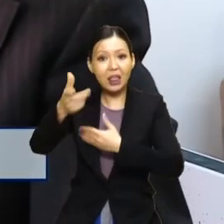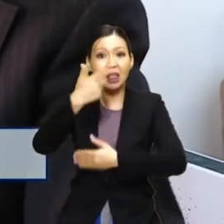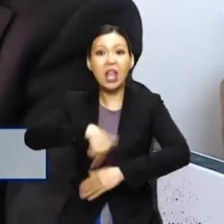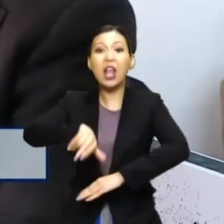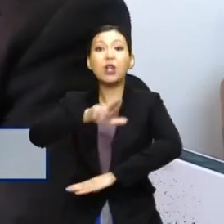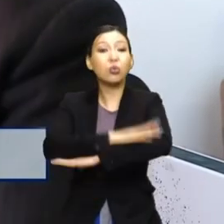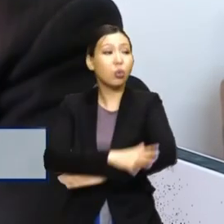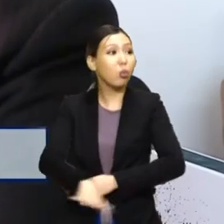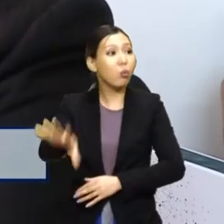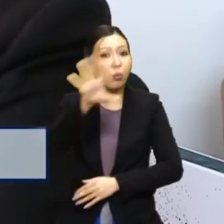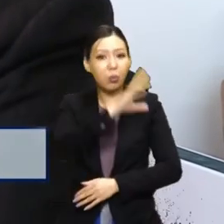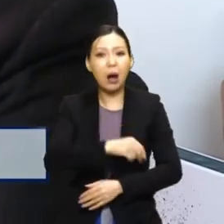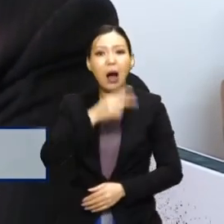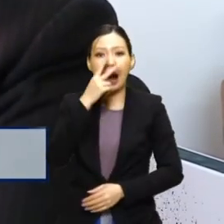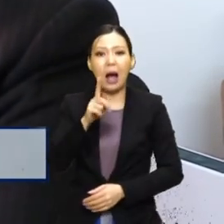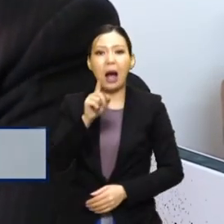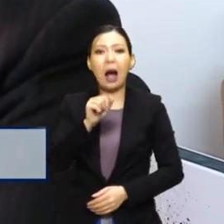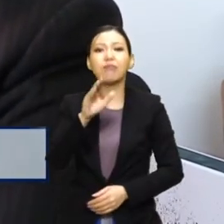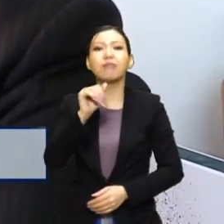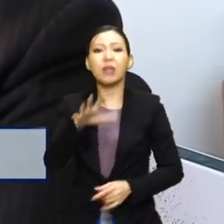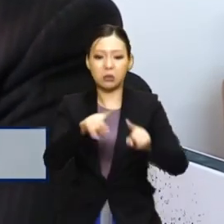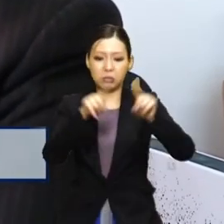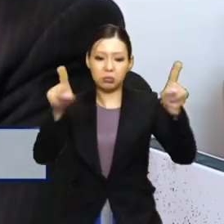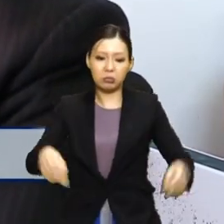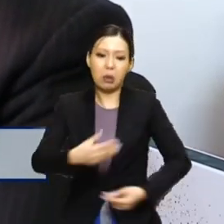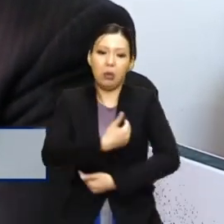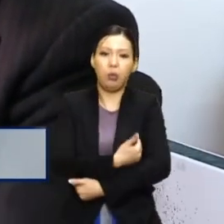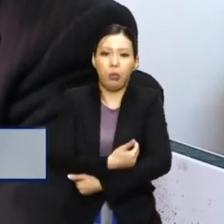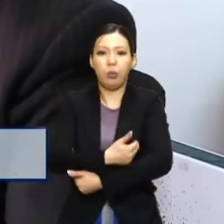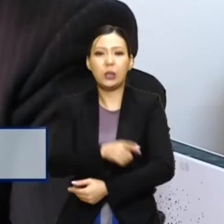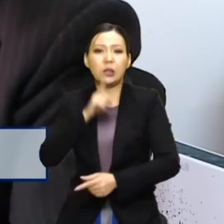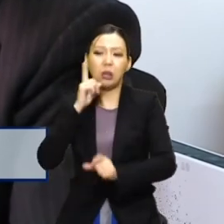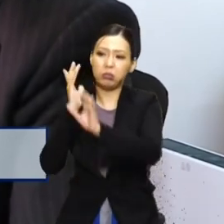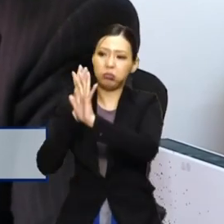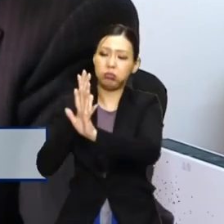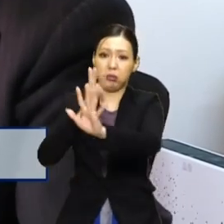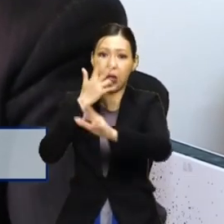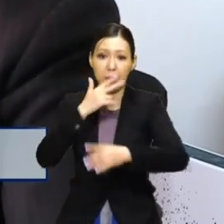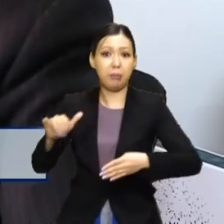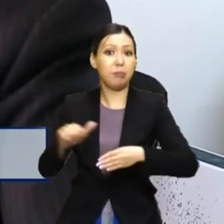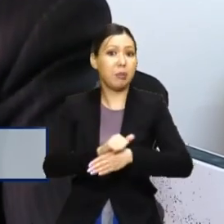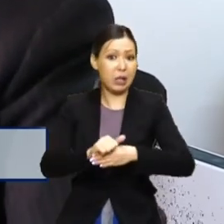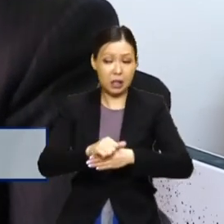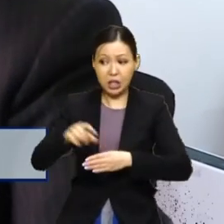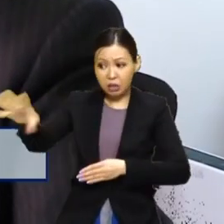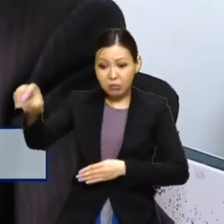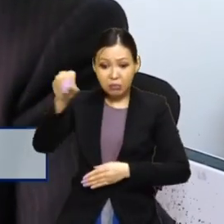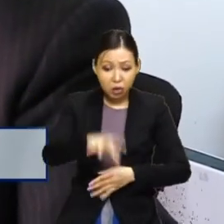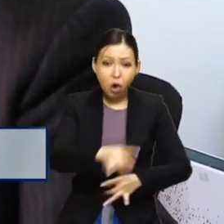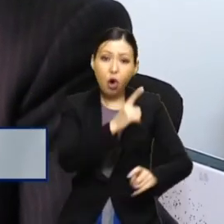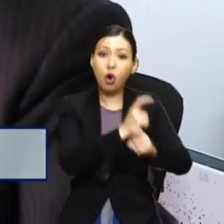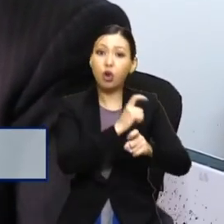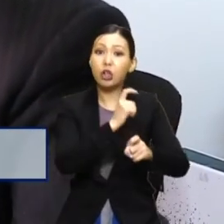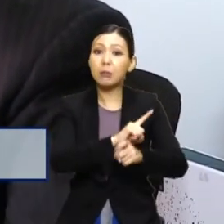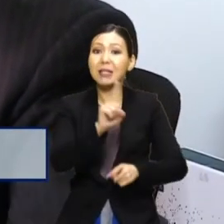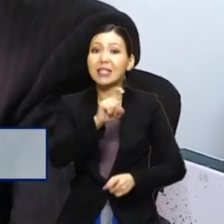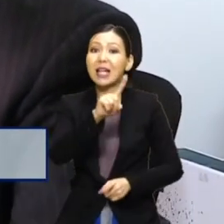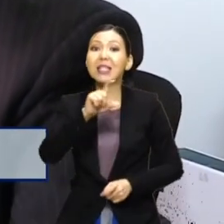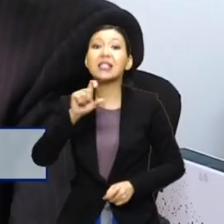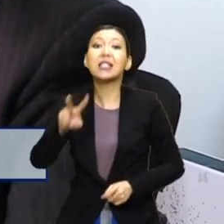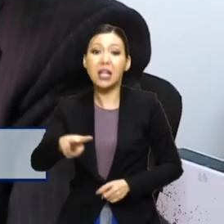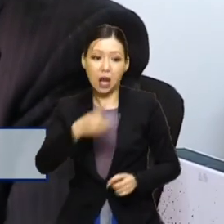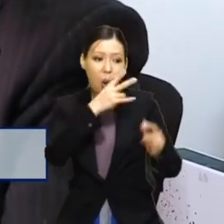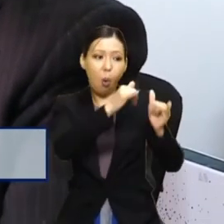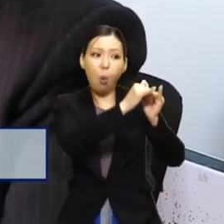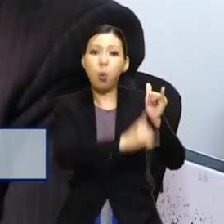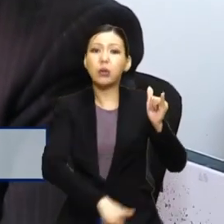зүгээр нэг одоо авц зүрссэн залуучуудыг бэлдээм. Гэтэл яг хөдөлмөрийн зах зах зээл дээр тэр зарим одоо уламжлалт мэрэгчлүүд